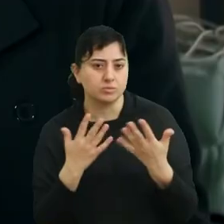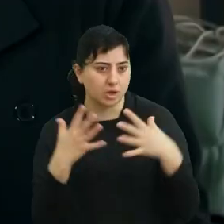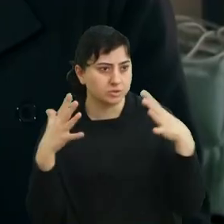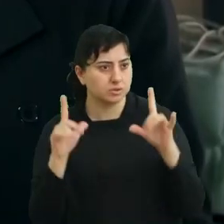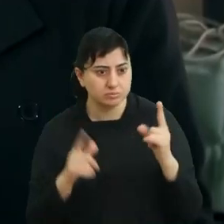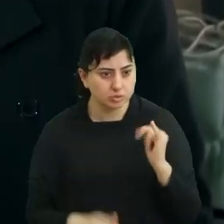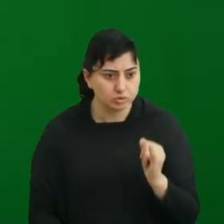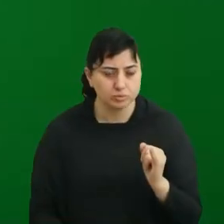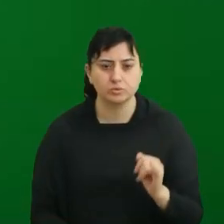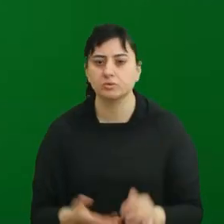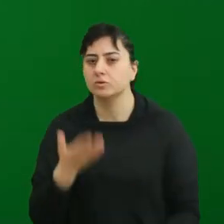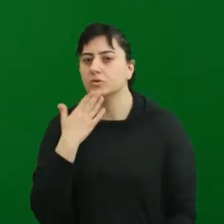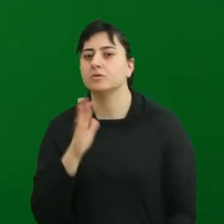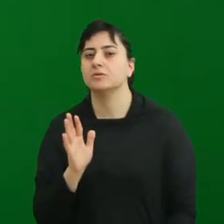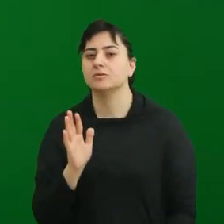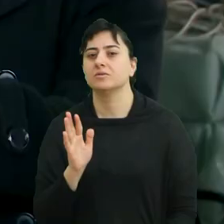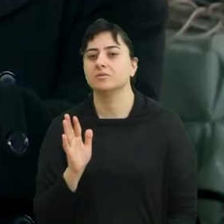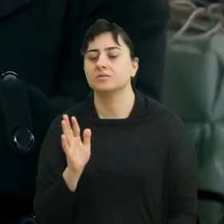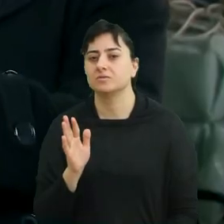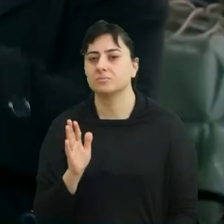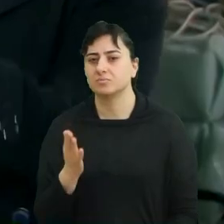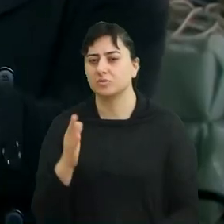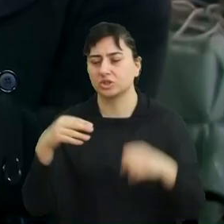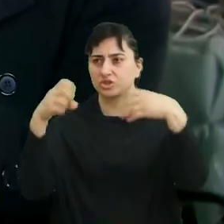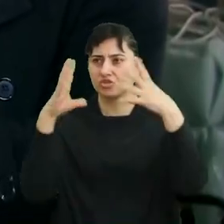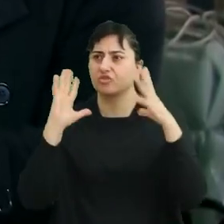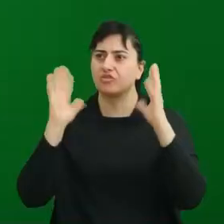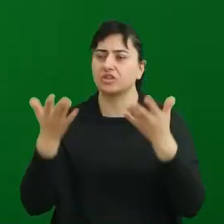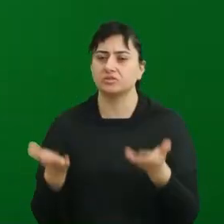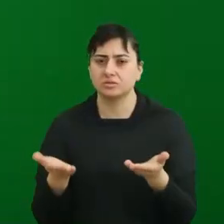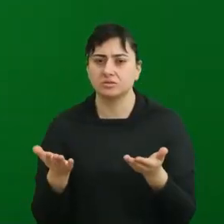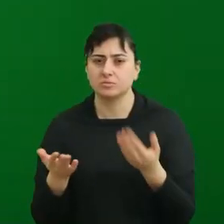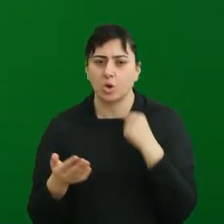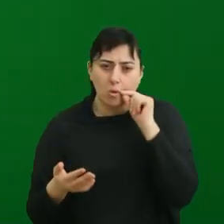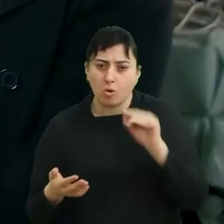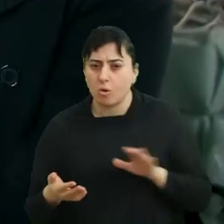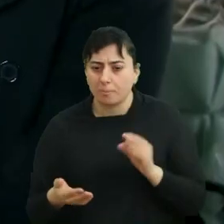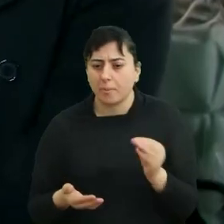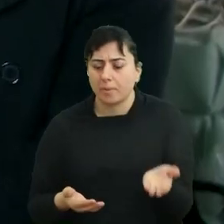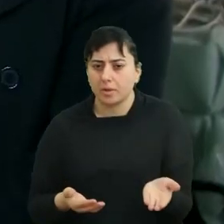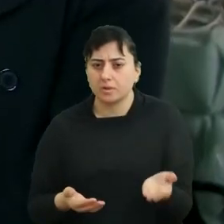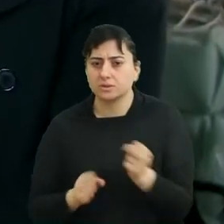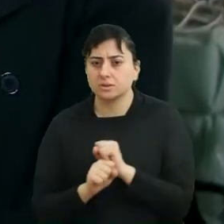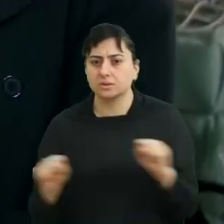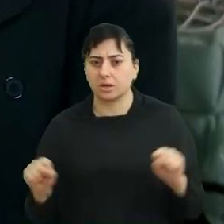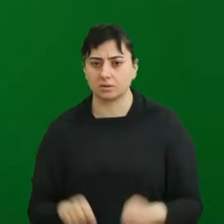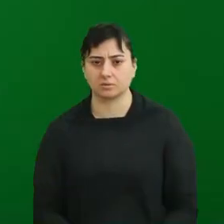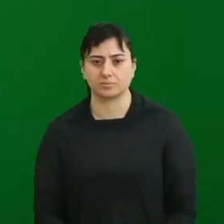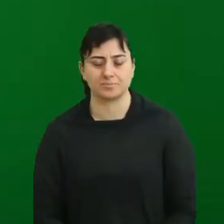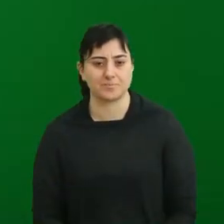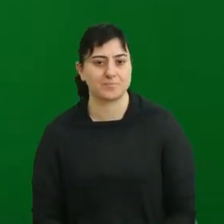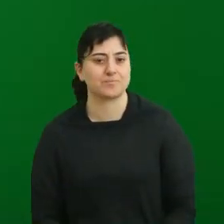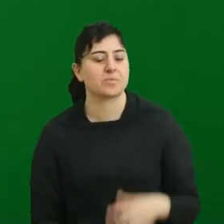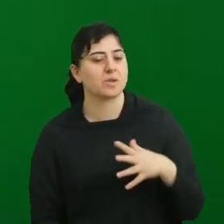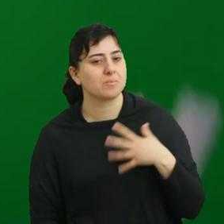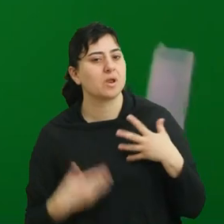mi var? Yok. Karanlıkta kalan bir yer yok da bu ışıklar fazla değil mi? Yani bizim oğlumuz daha bebek. Yani zararlı değil mi?